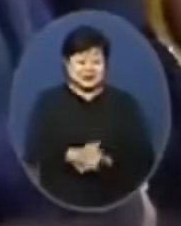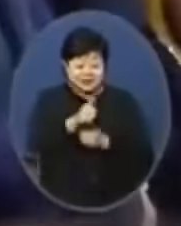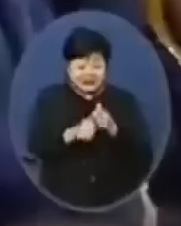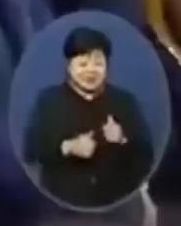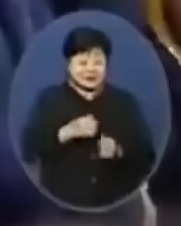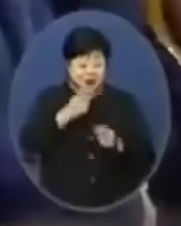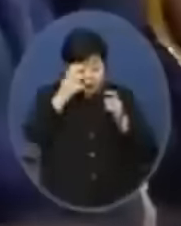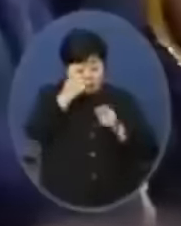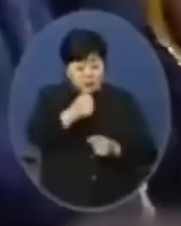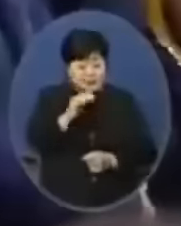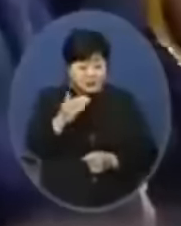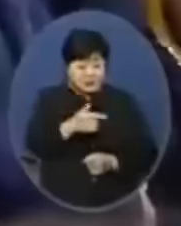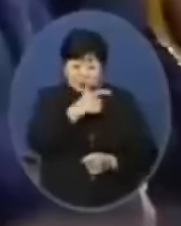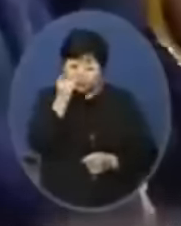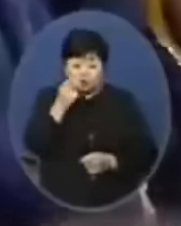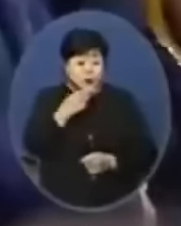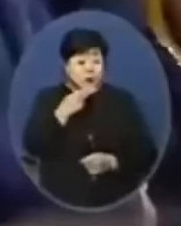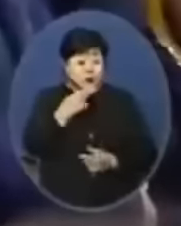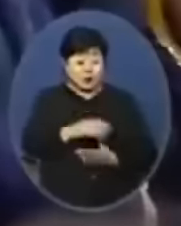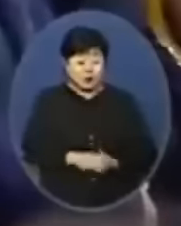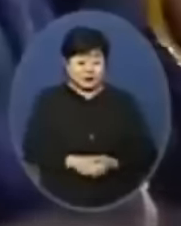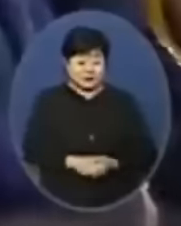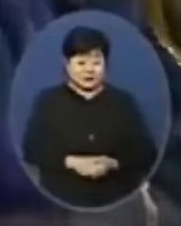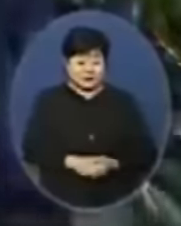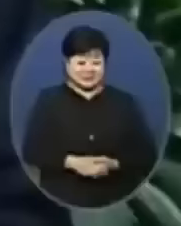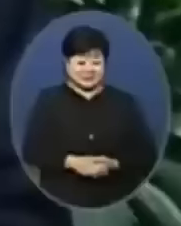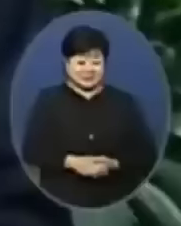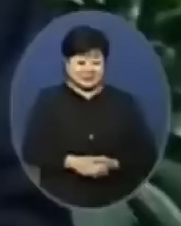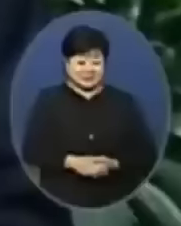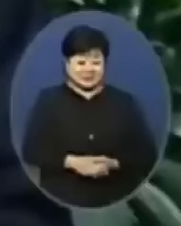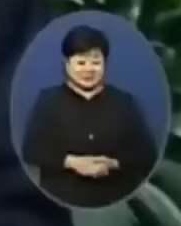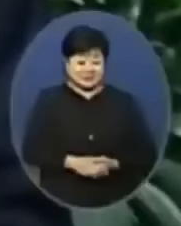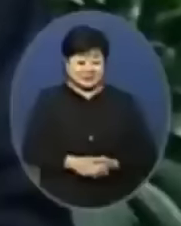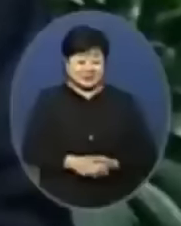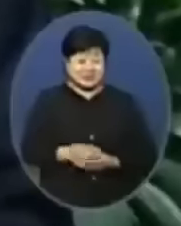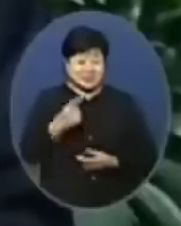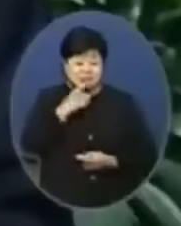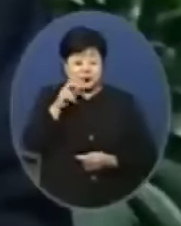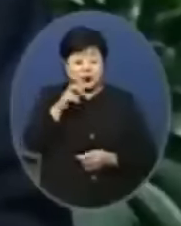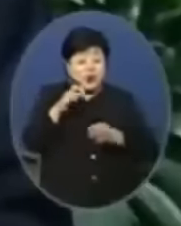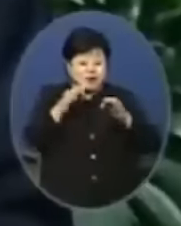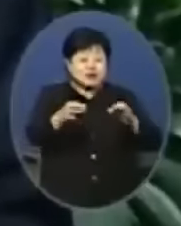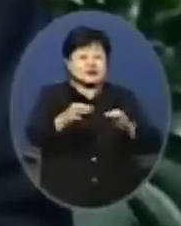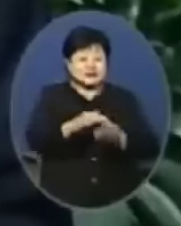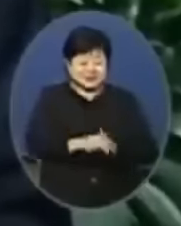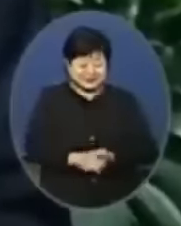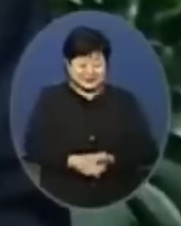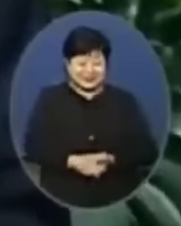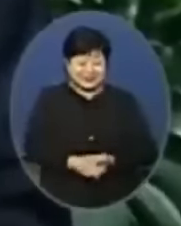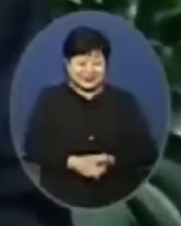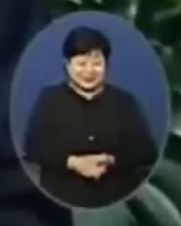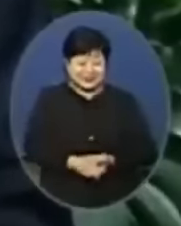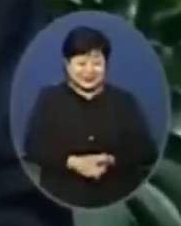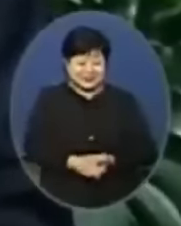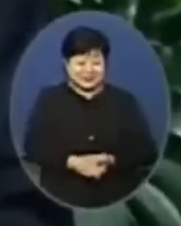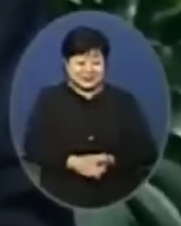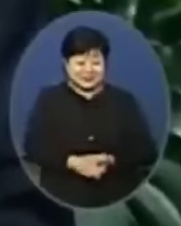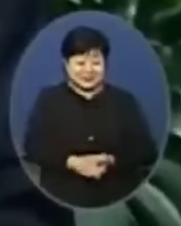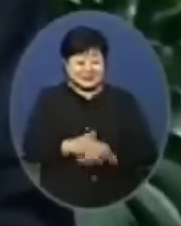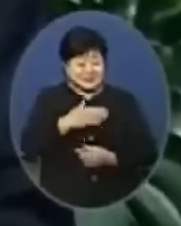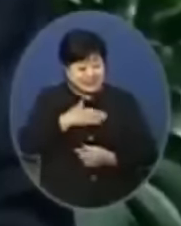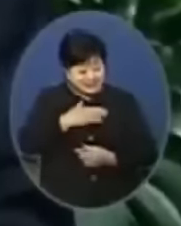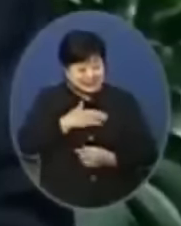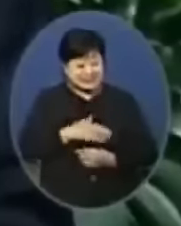하나님이 나의 목자가 되시니 내게 부족함이 없으리로다. 그것을 입으로 늘 노래처럼 부르고 다니십시오.